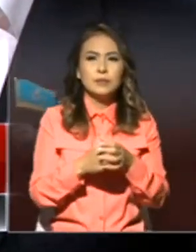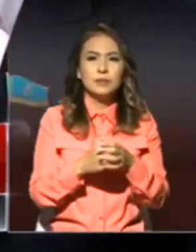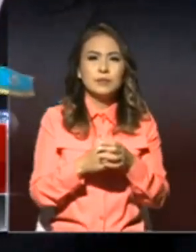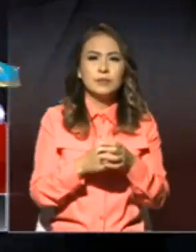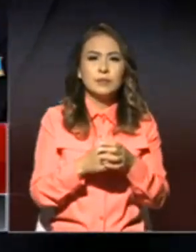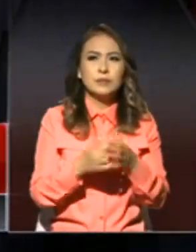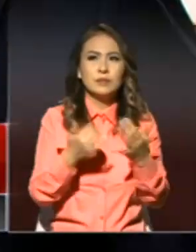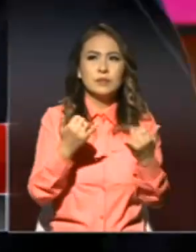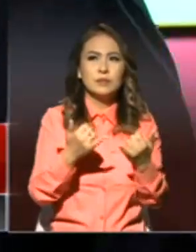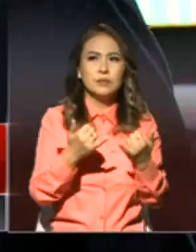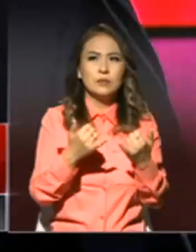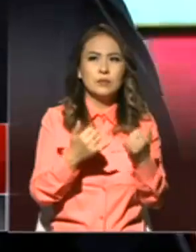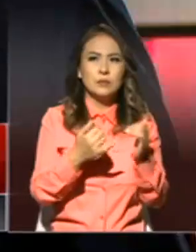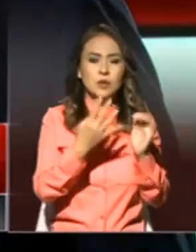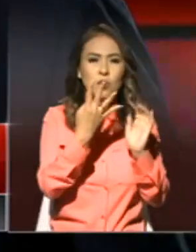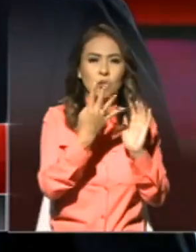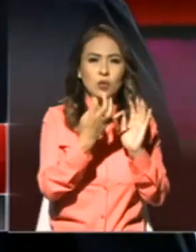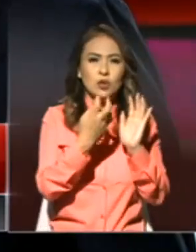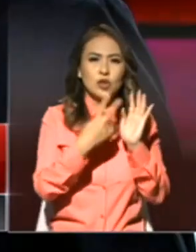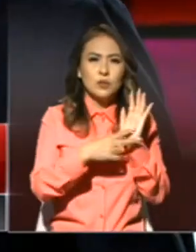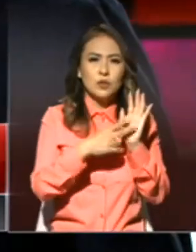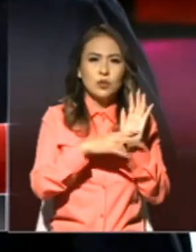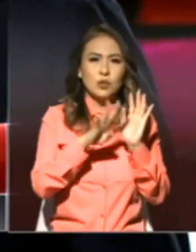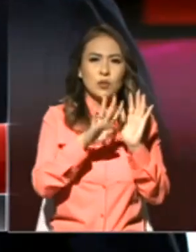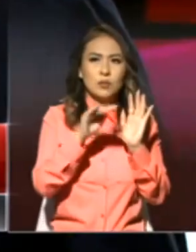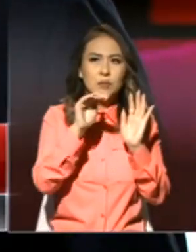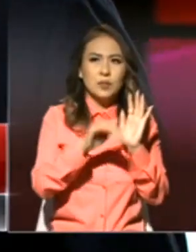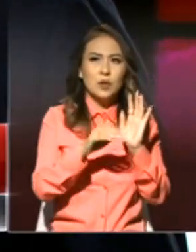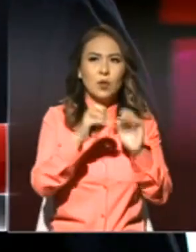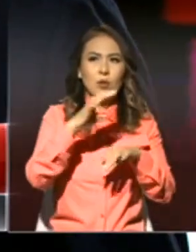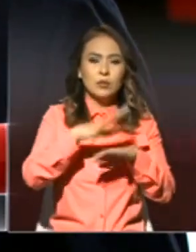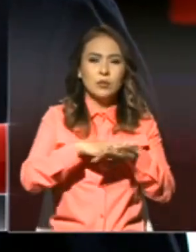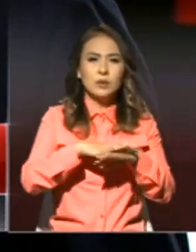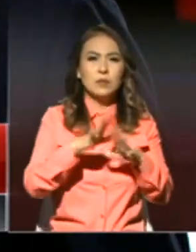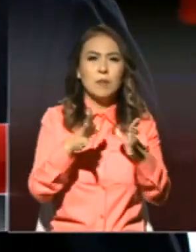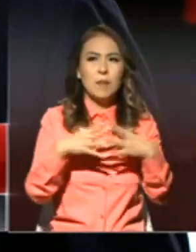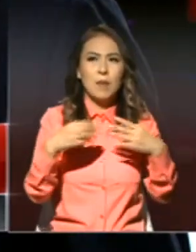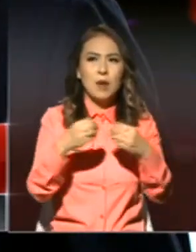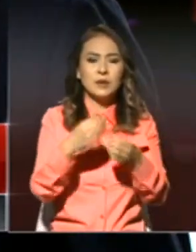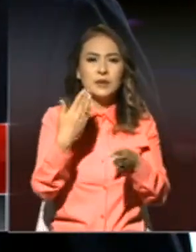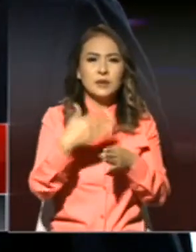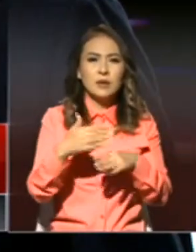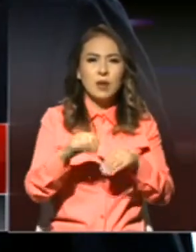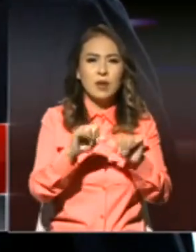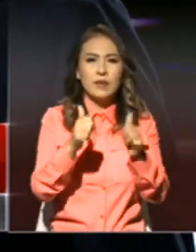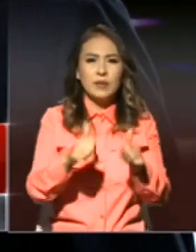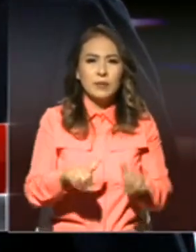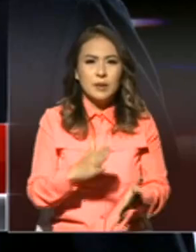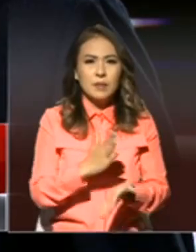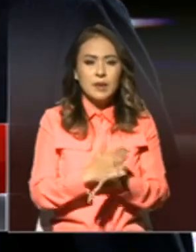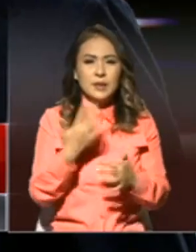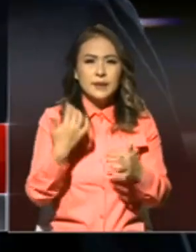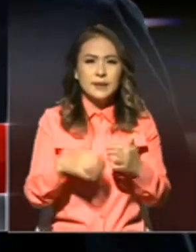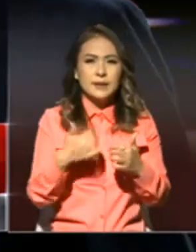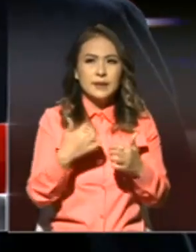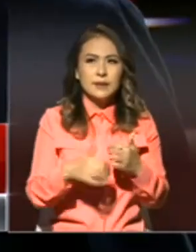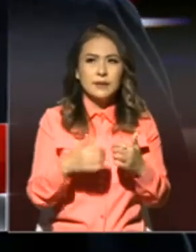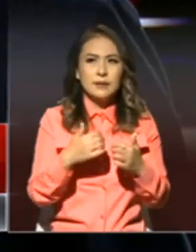бүгінгі таңға дейін 474 мың адам отбасы банкінен несие алды. Өзіңіз білесіз. Орташа